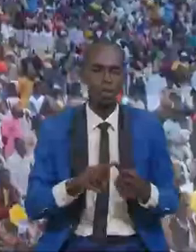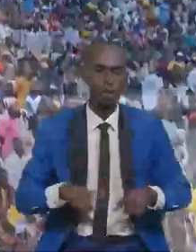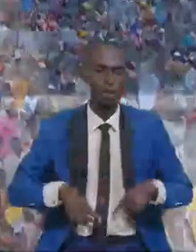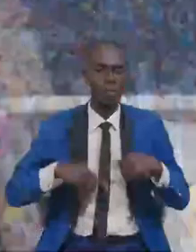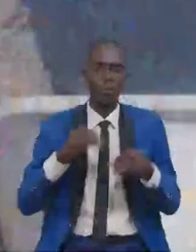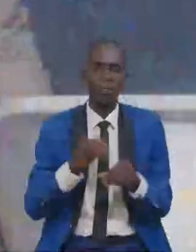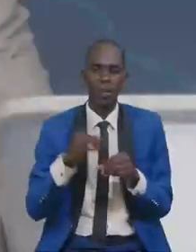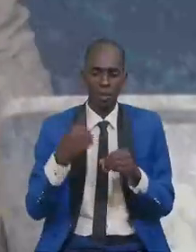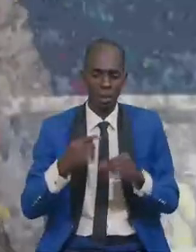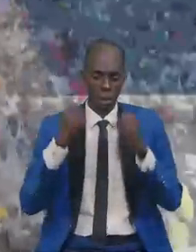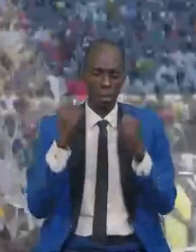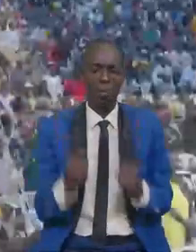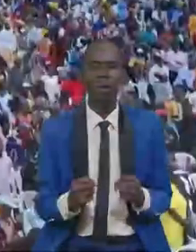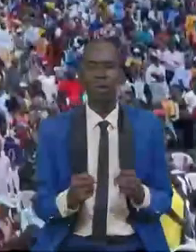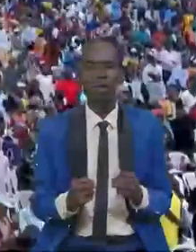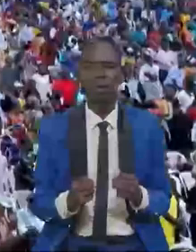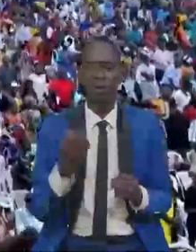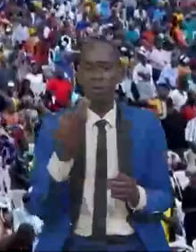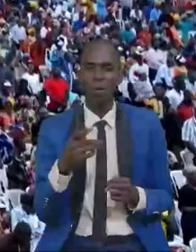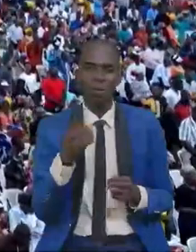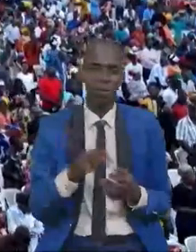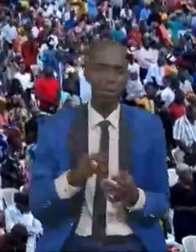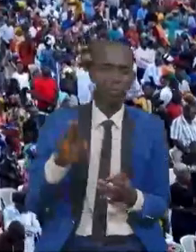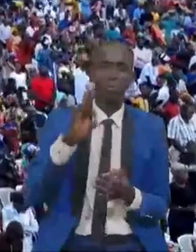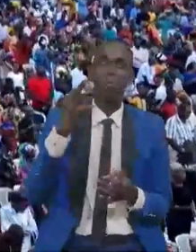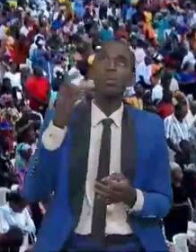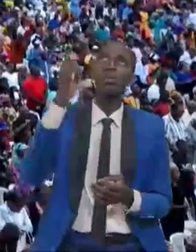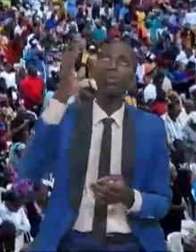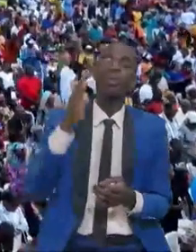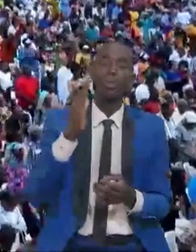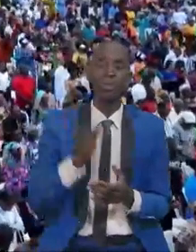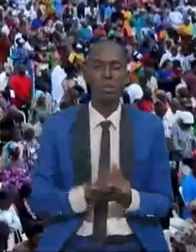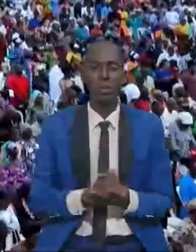vivre dans la puissance de l'Esprit de Dieu.